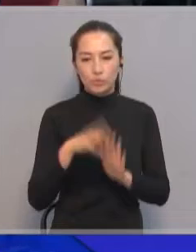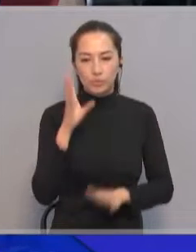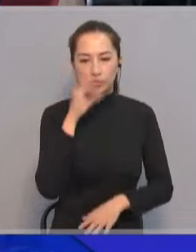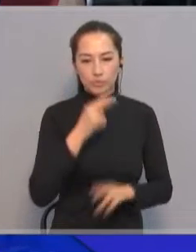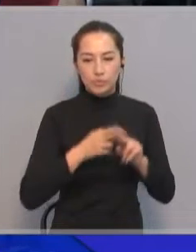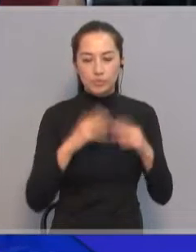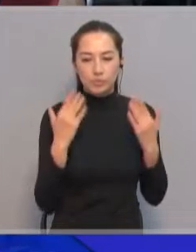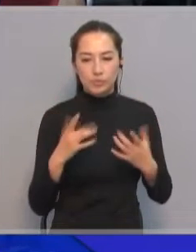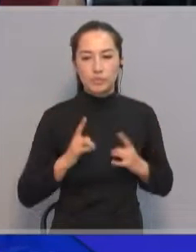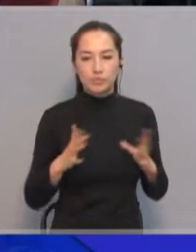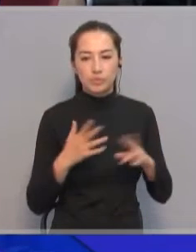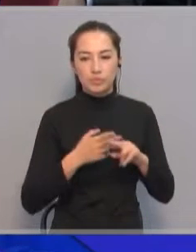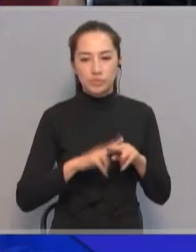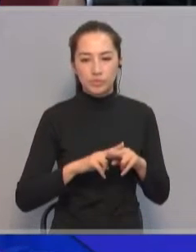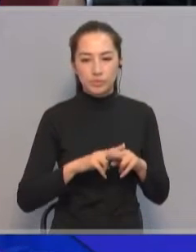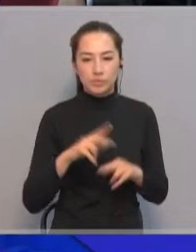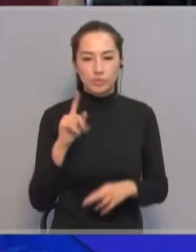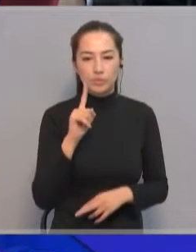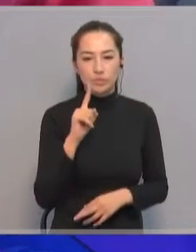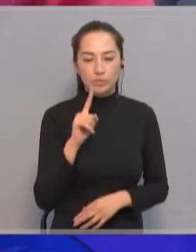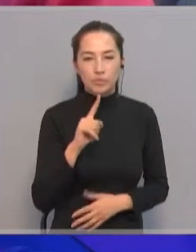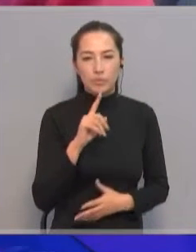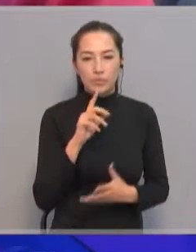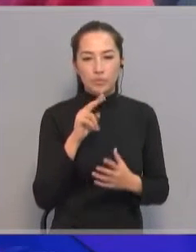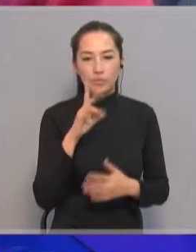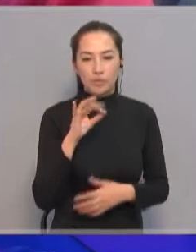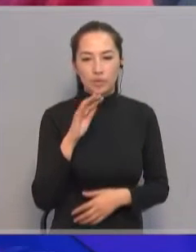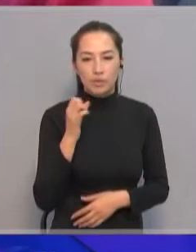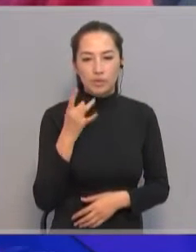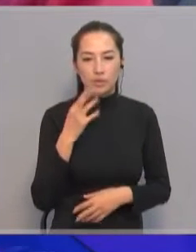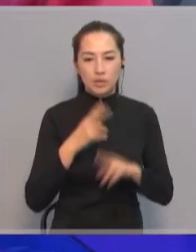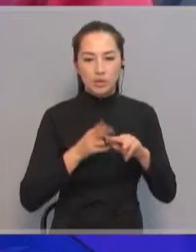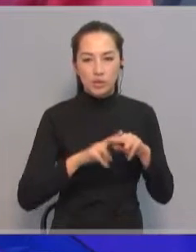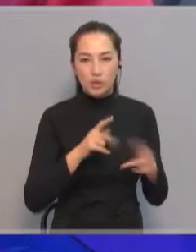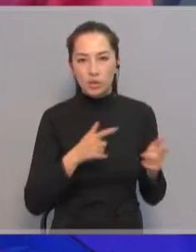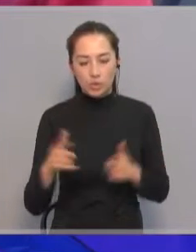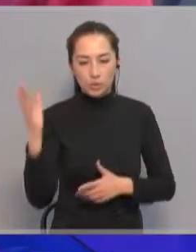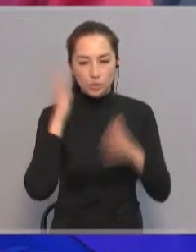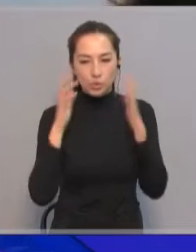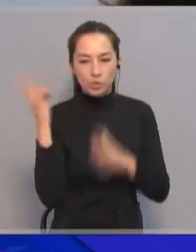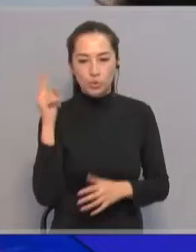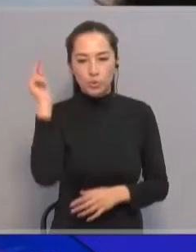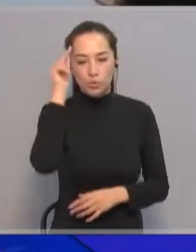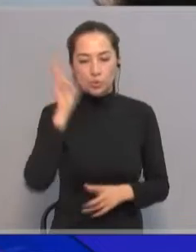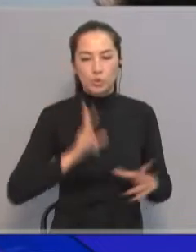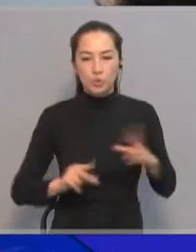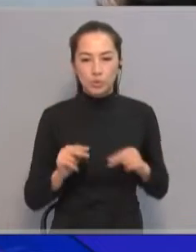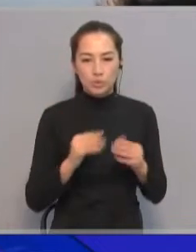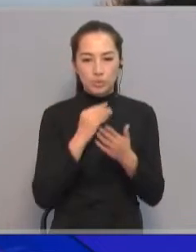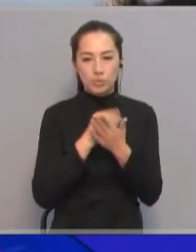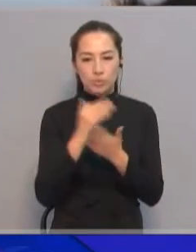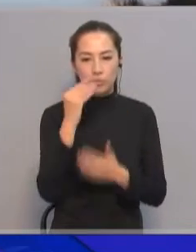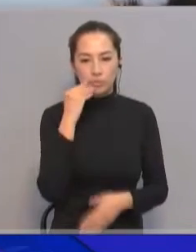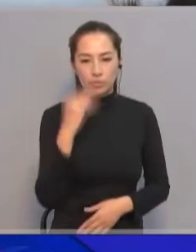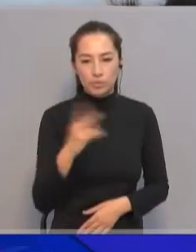Сегодняшнее мероприятие направлено на пропаганду профессии учителя и подготовку студентов к конкурсу «Учитель будущего». Также мы надеемся,